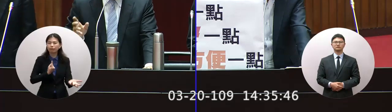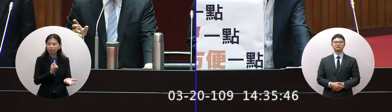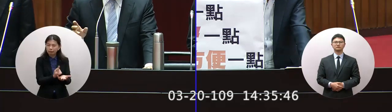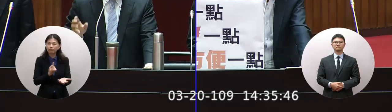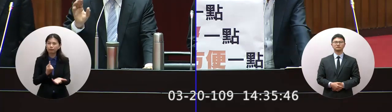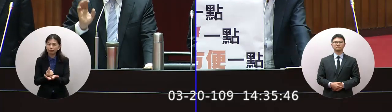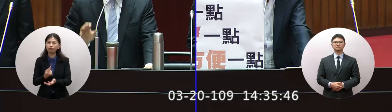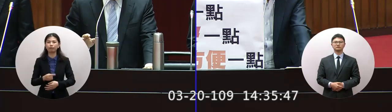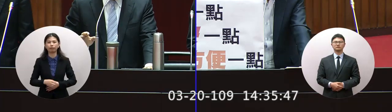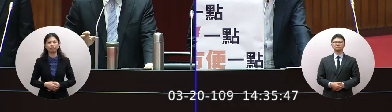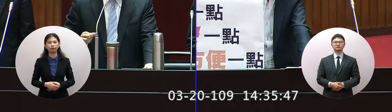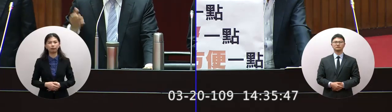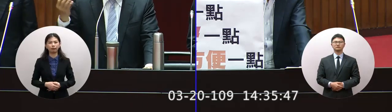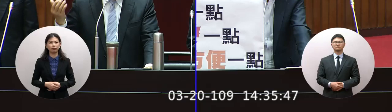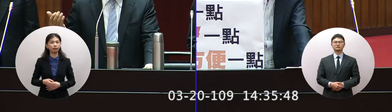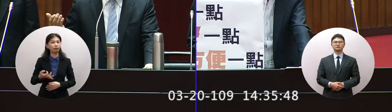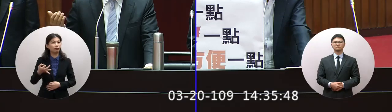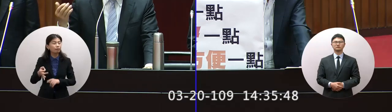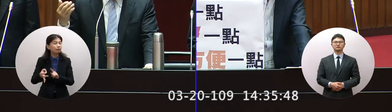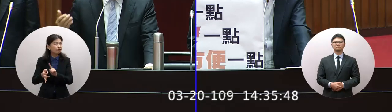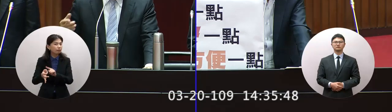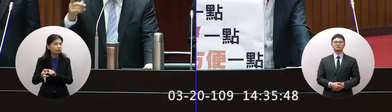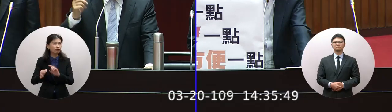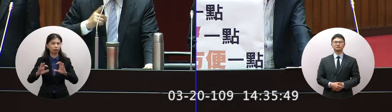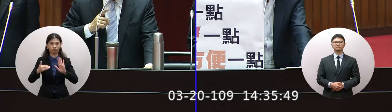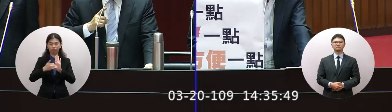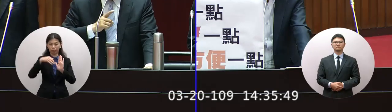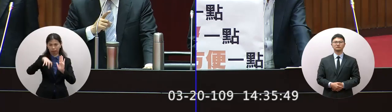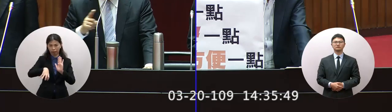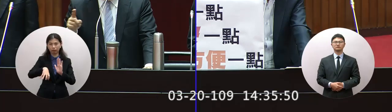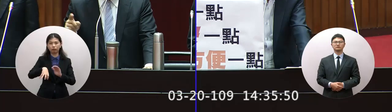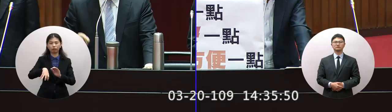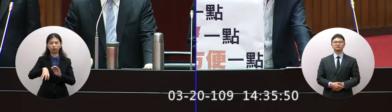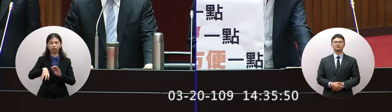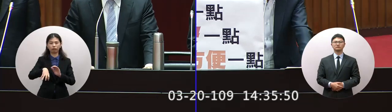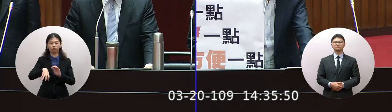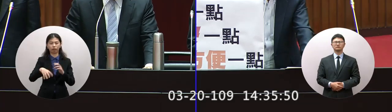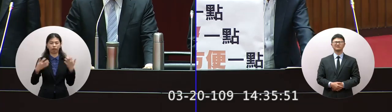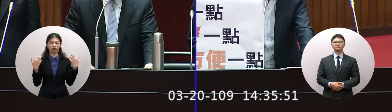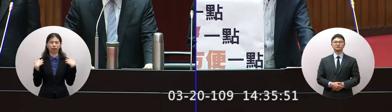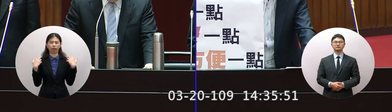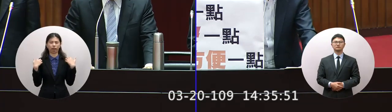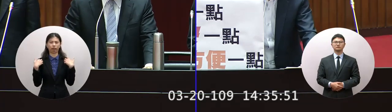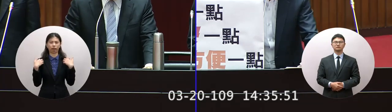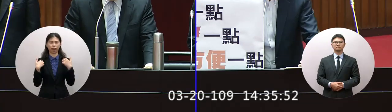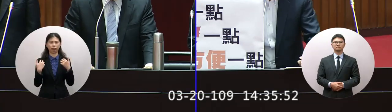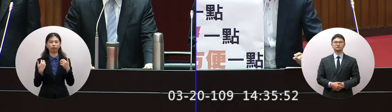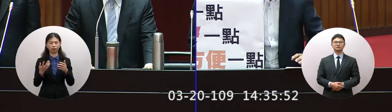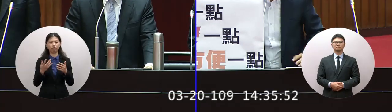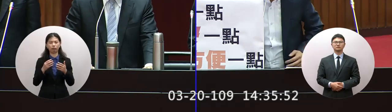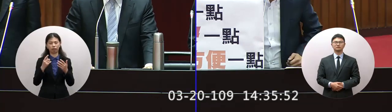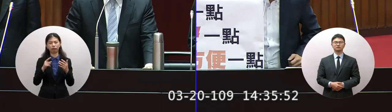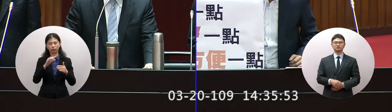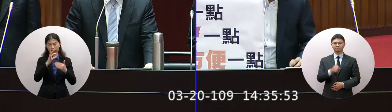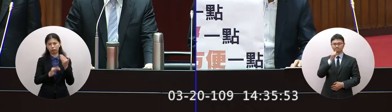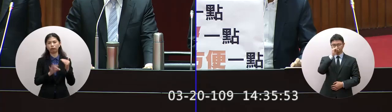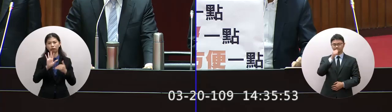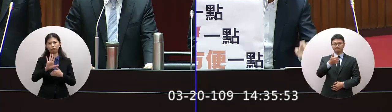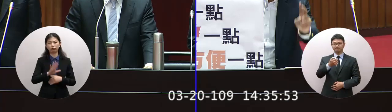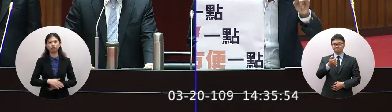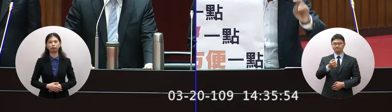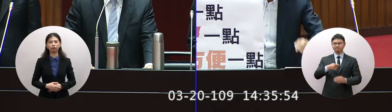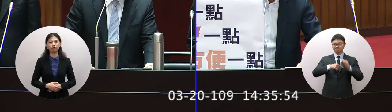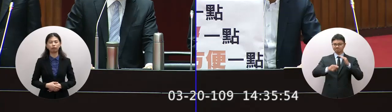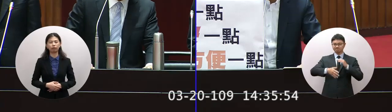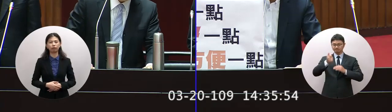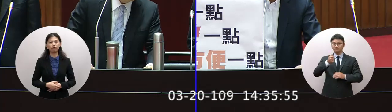至于相关费用，国安部等都有相关 密切的作业程序。 好，那感谢一下院